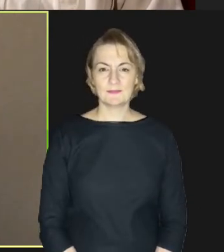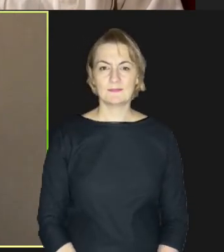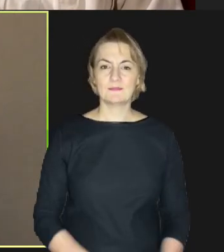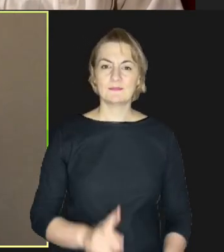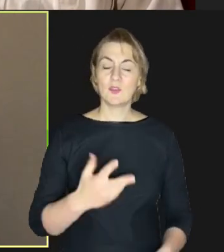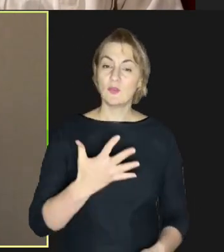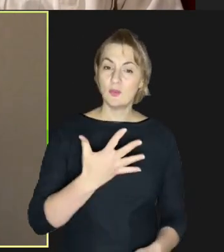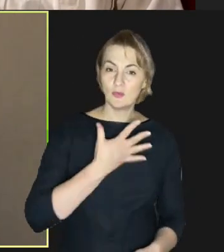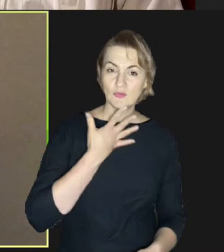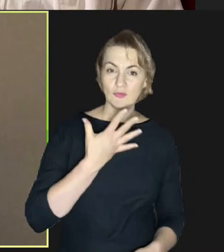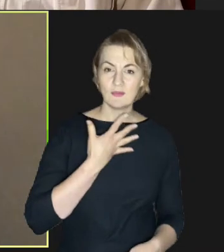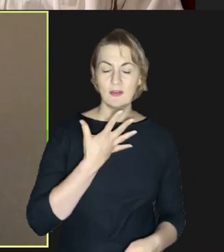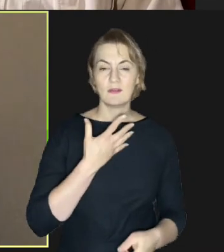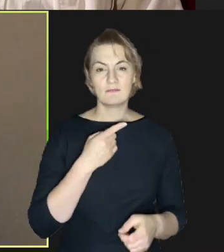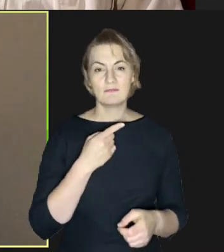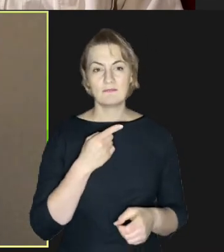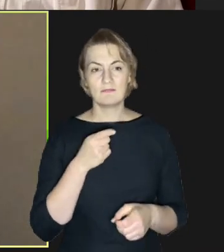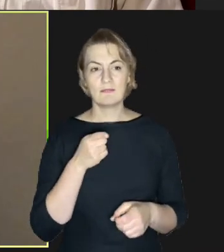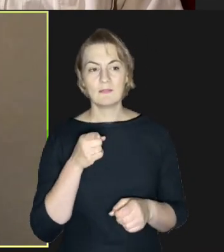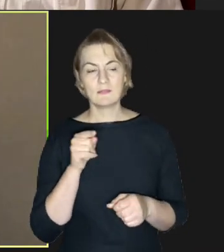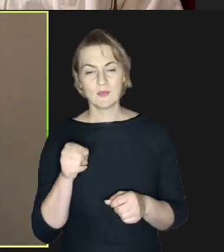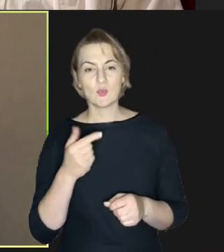Odczuwający i to, co odczuwane, to nie dwa.